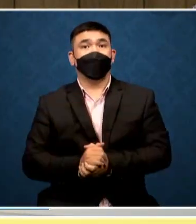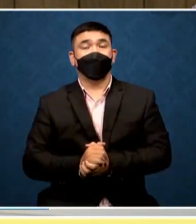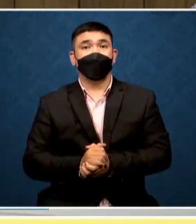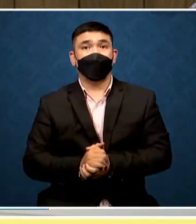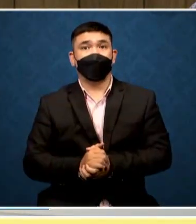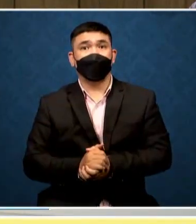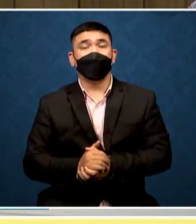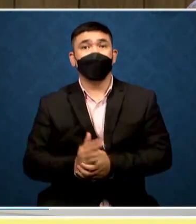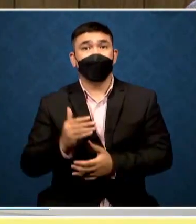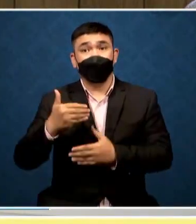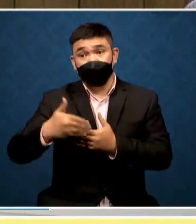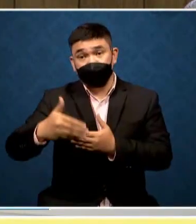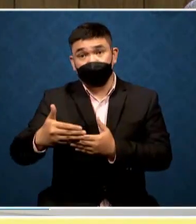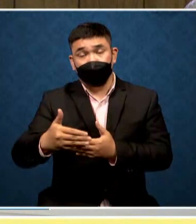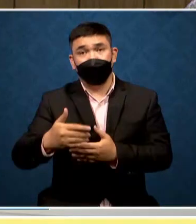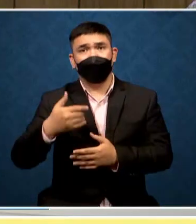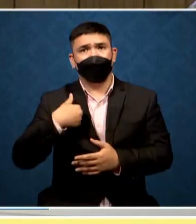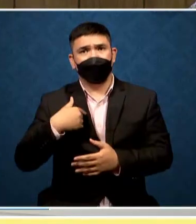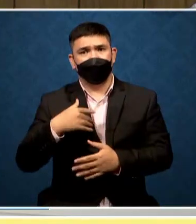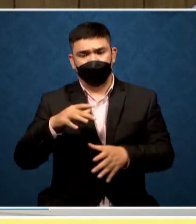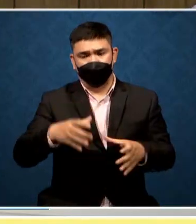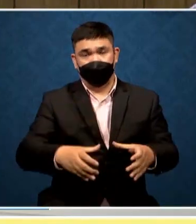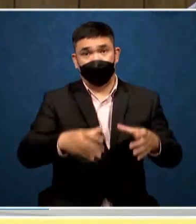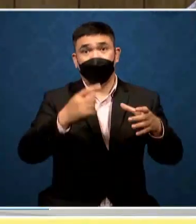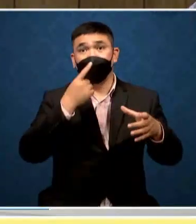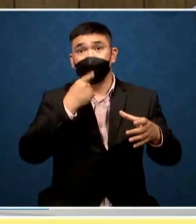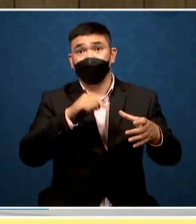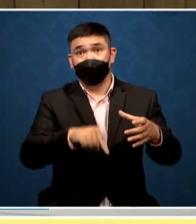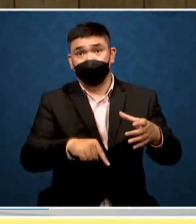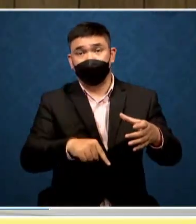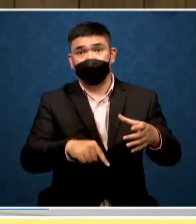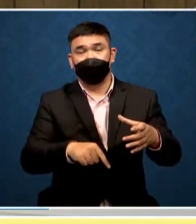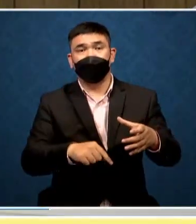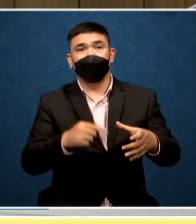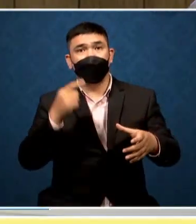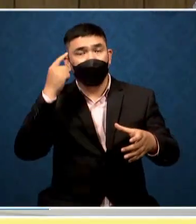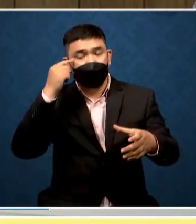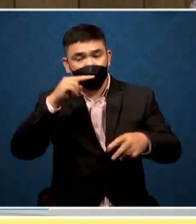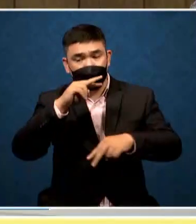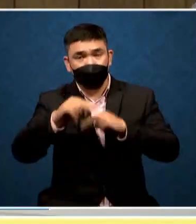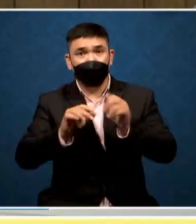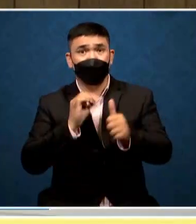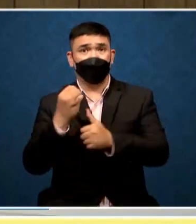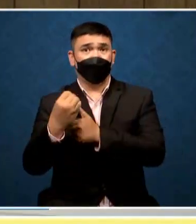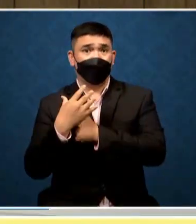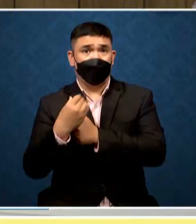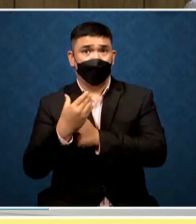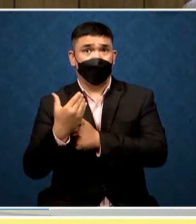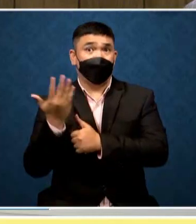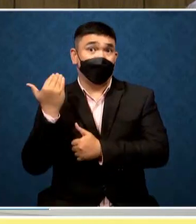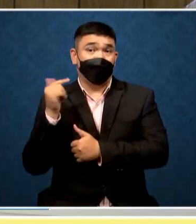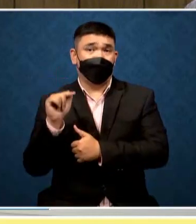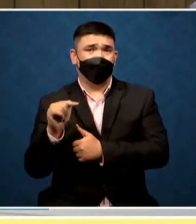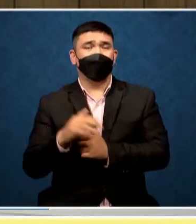พื้นที่ต่างๆเนี่ยให้มีการตั้งถังแดงไว้นะครับแต่จากการที่ท่านได้กรุณาแนะนำเมื่อสักครู่